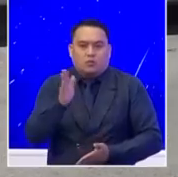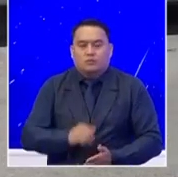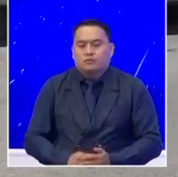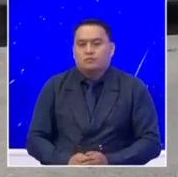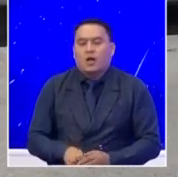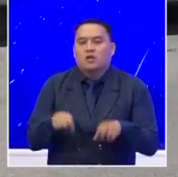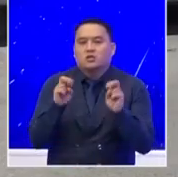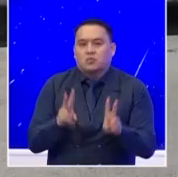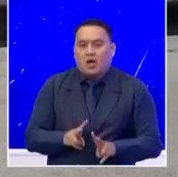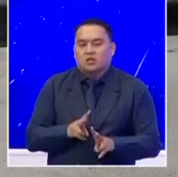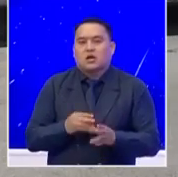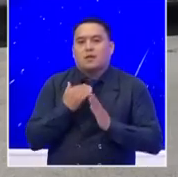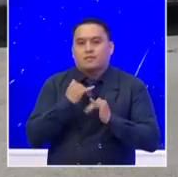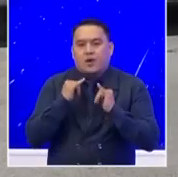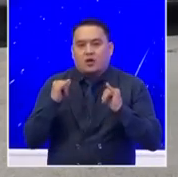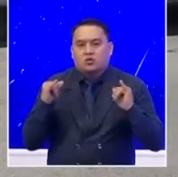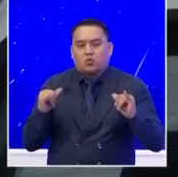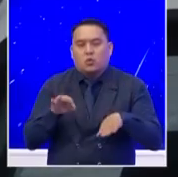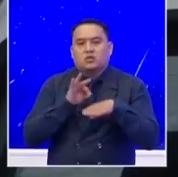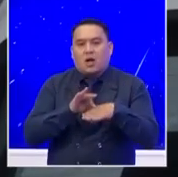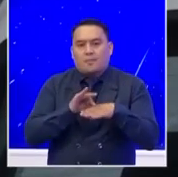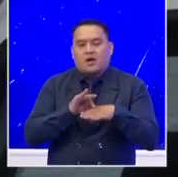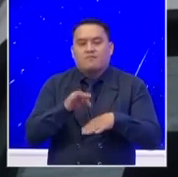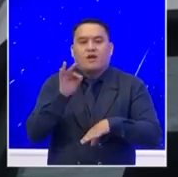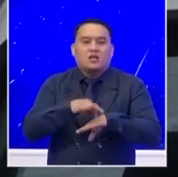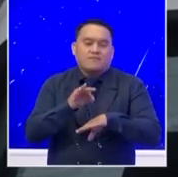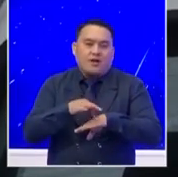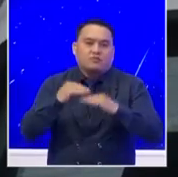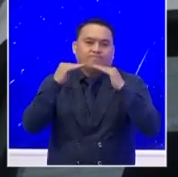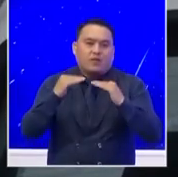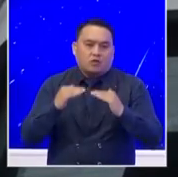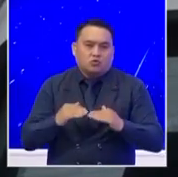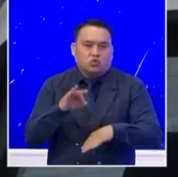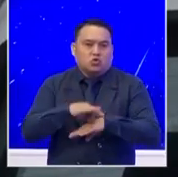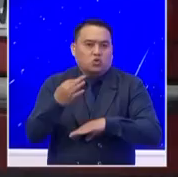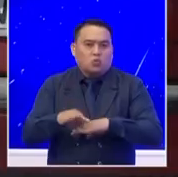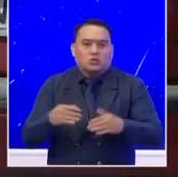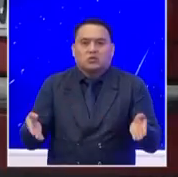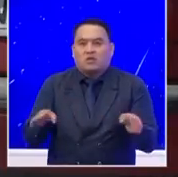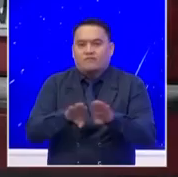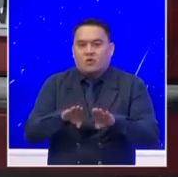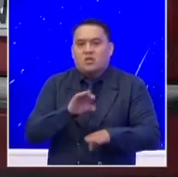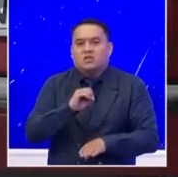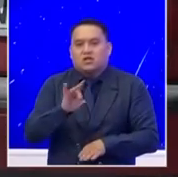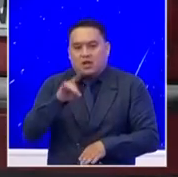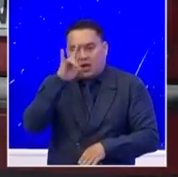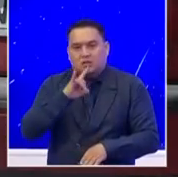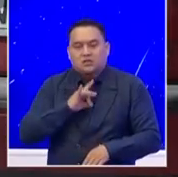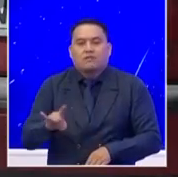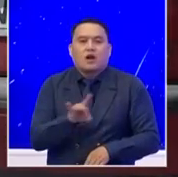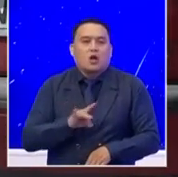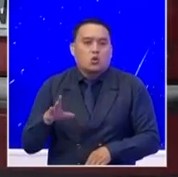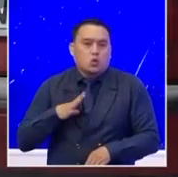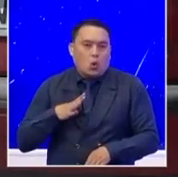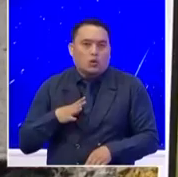данным специалистов, интенсивность заболеваемости пошла на спад. Уже снят жесткий карантин в городе Исы-Кембекши-Казахского района.